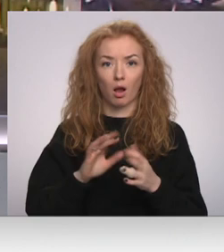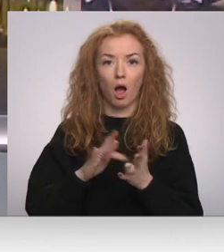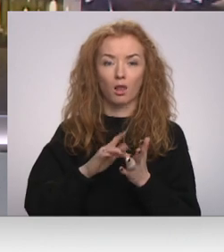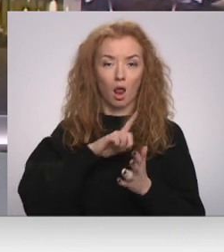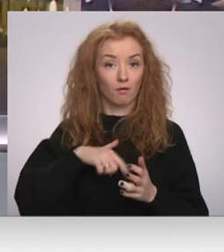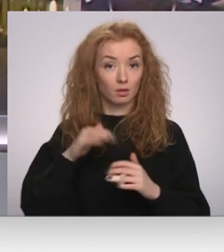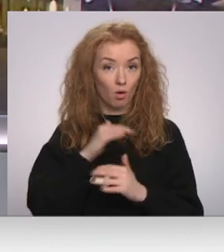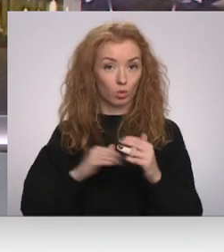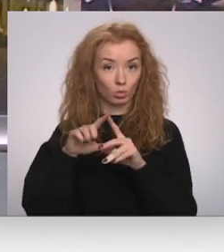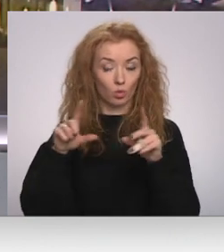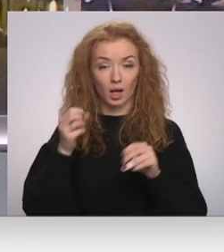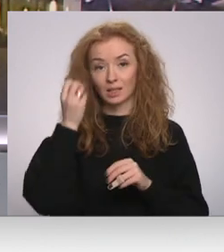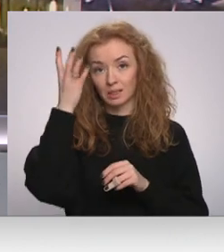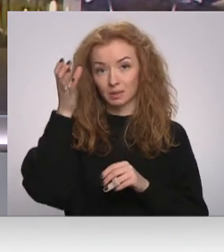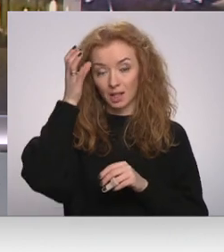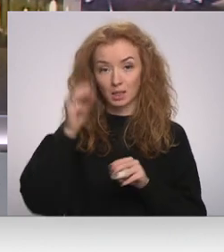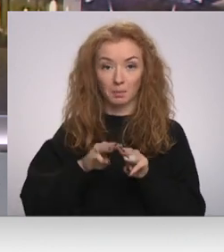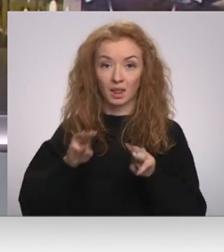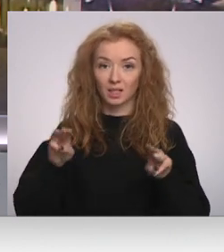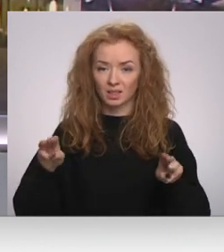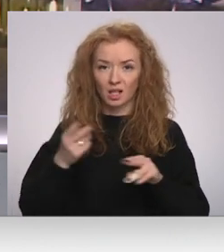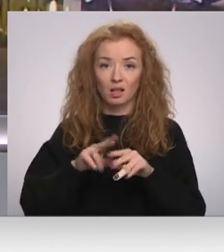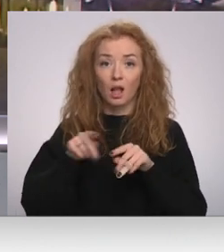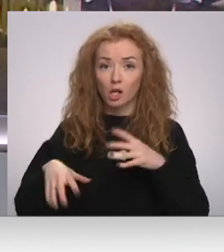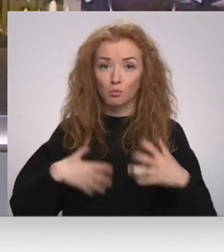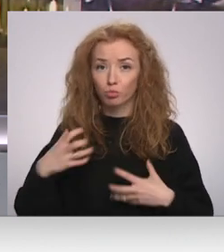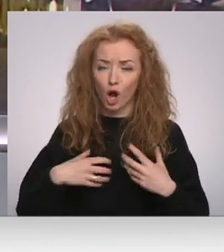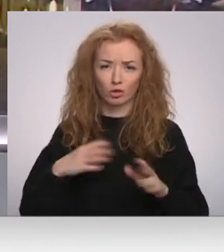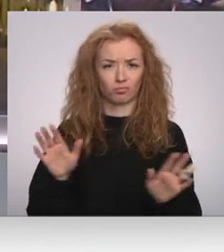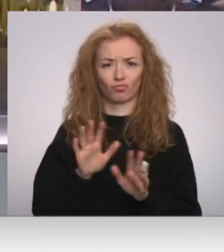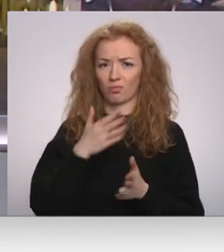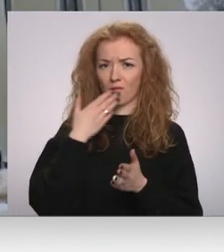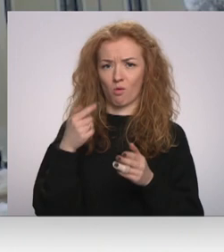augstskolām. Izglītības un zinātnes ministrija gan šādas bažas noraida.